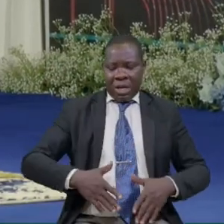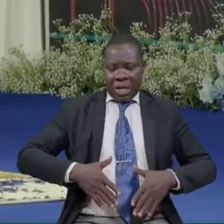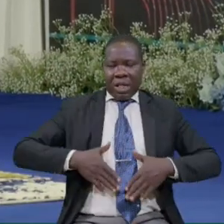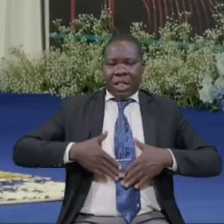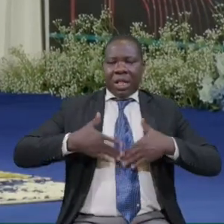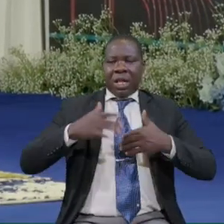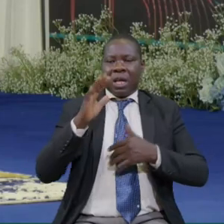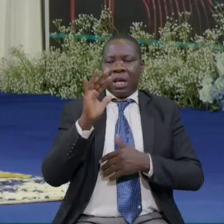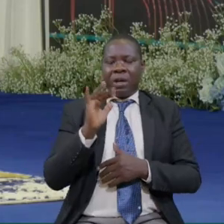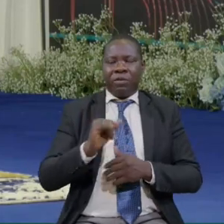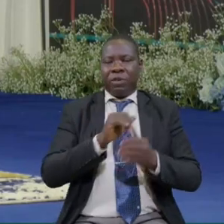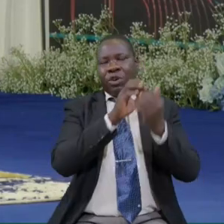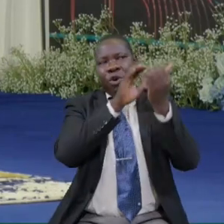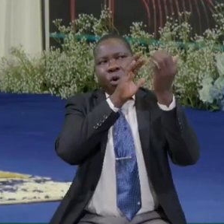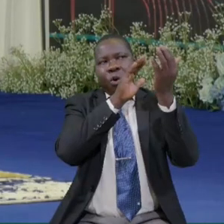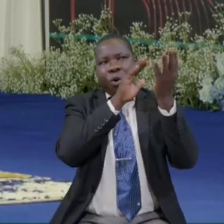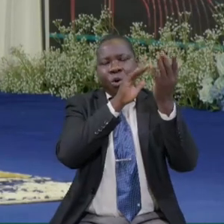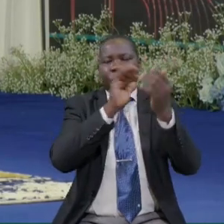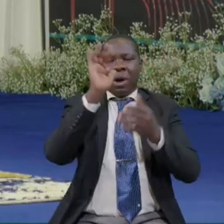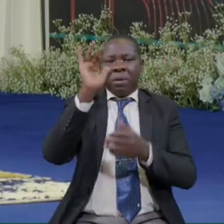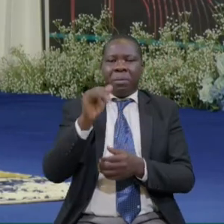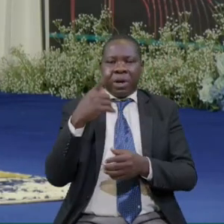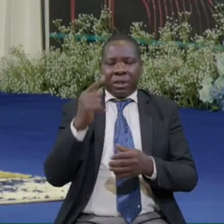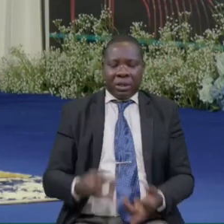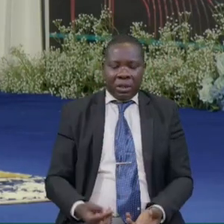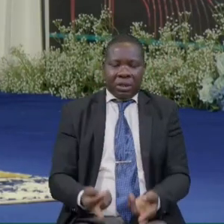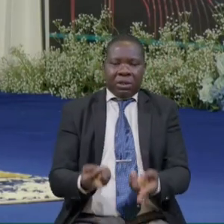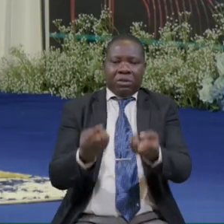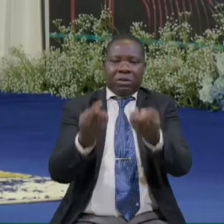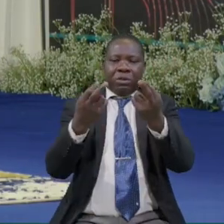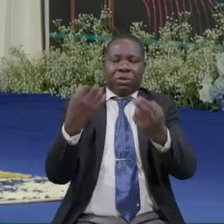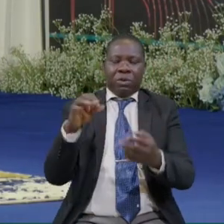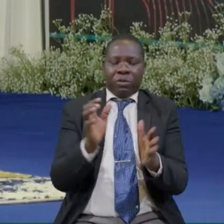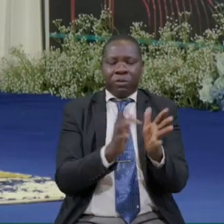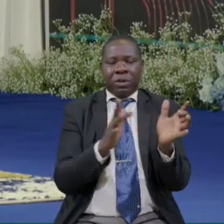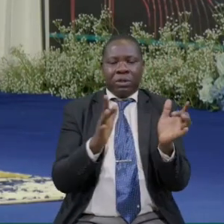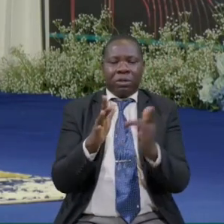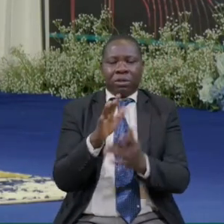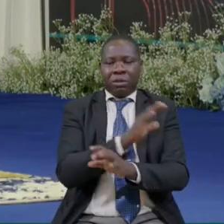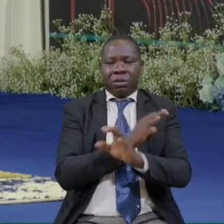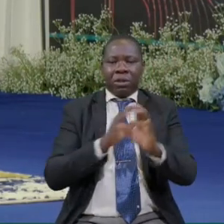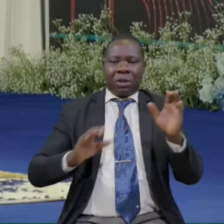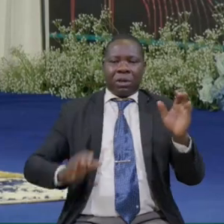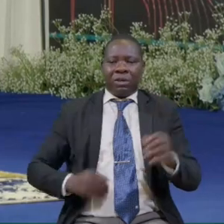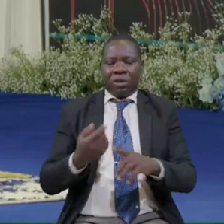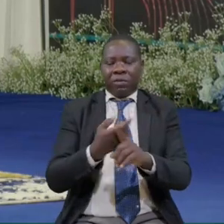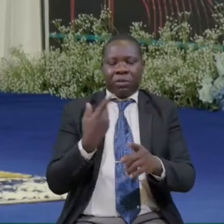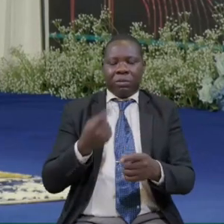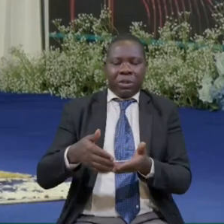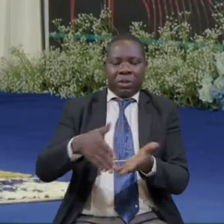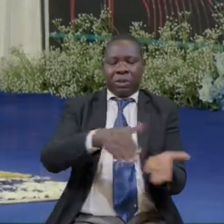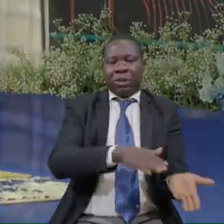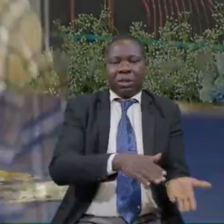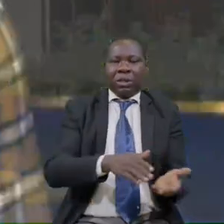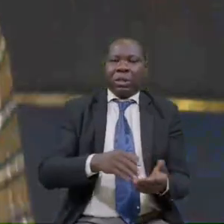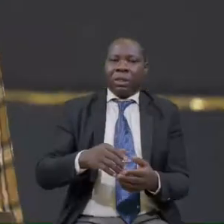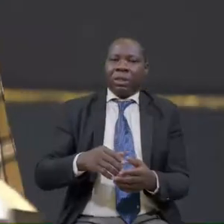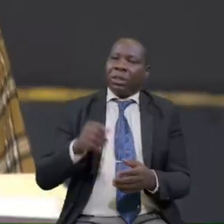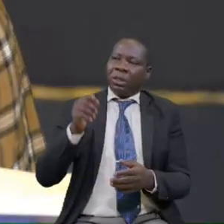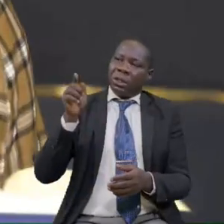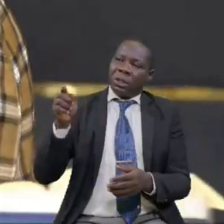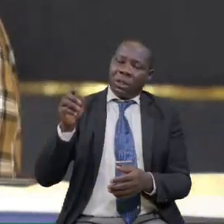vivante par la résurrection de Jésus-Christ d'entre les morts.